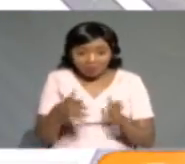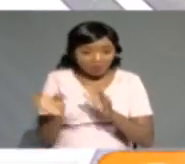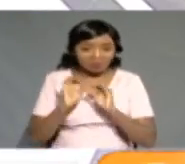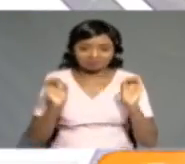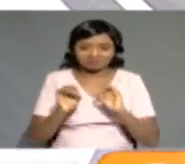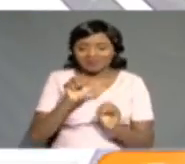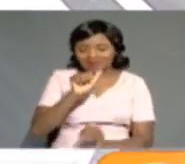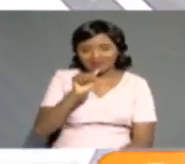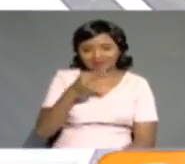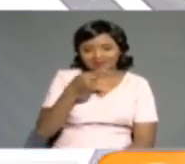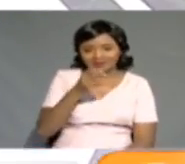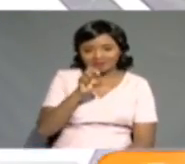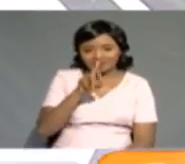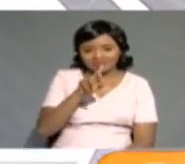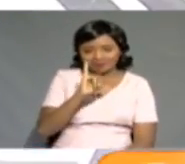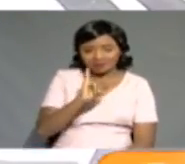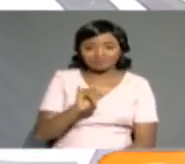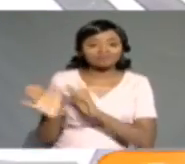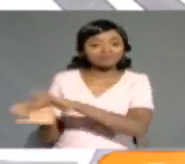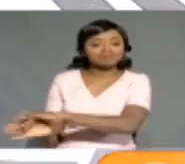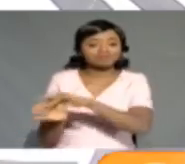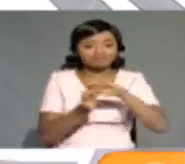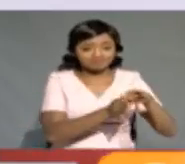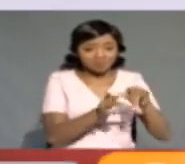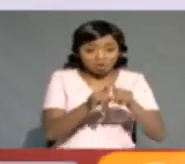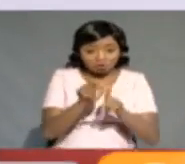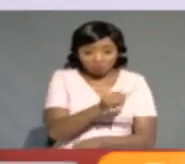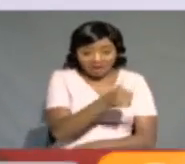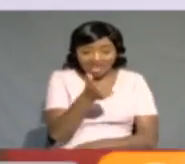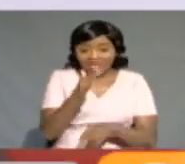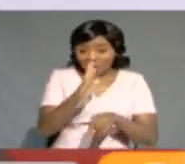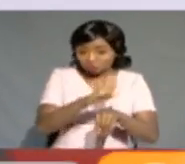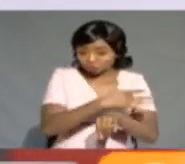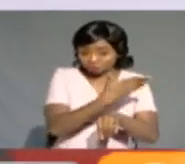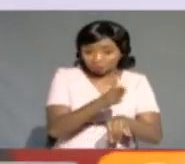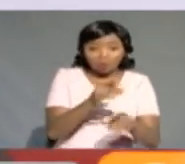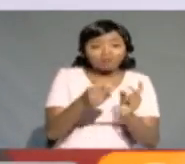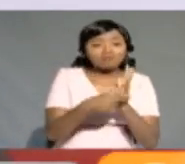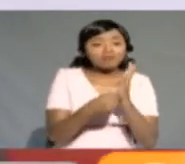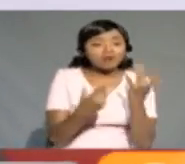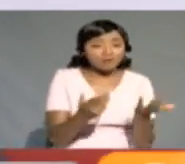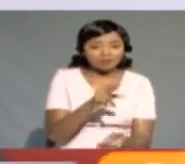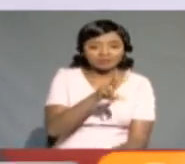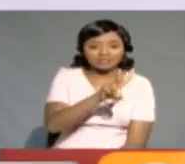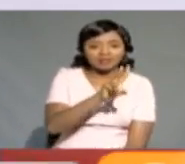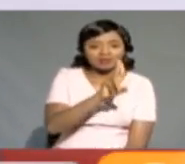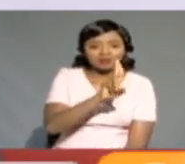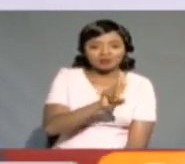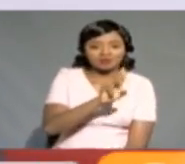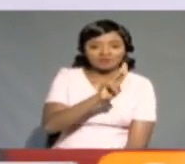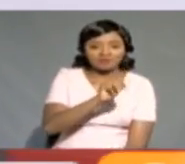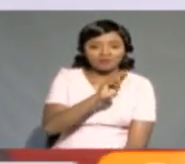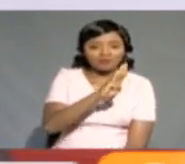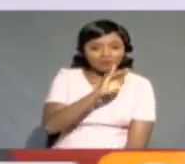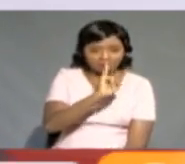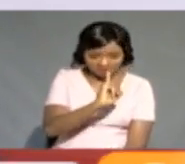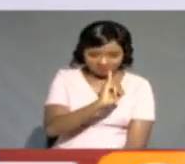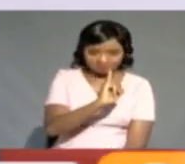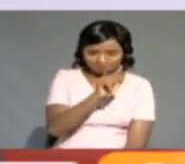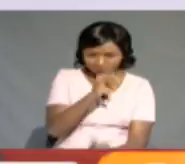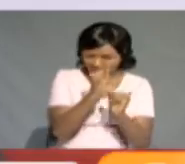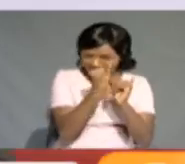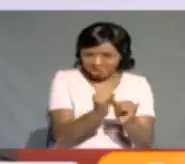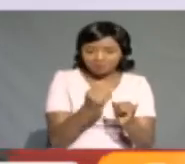kwa huu wimbo ambao tutakuwa tunaujadili hii leo waitwa Vumbi wa Rayvanny na Diamond.